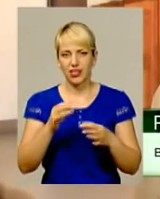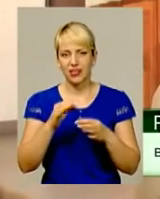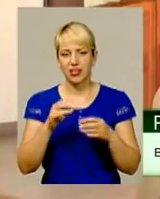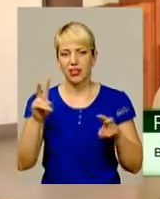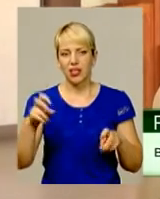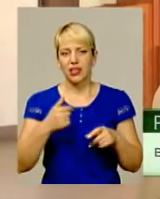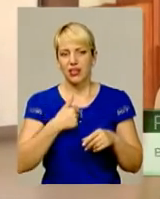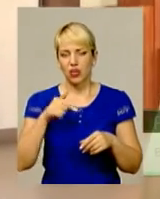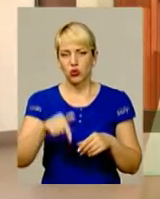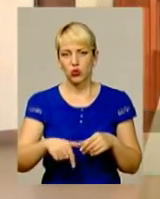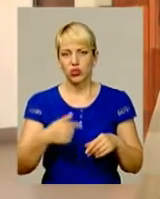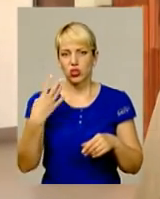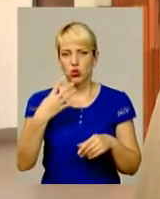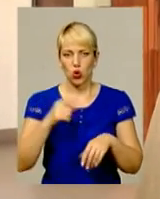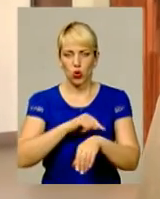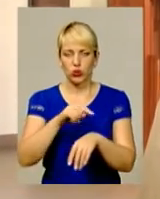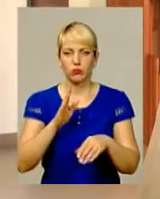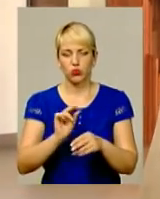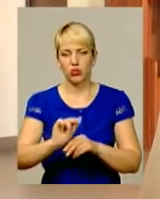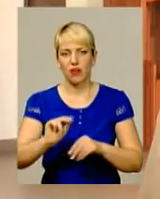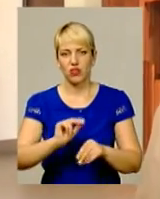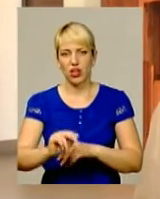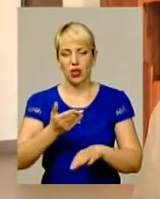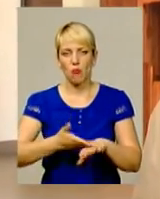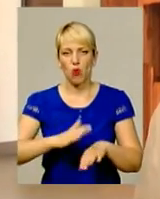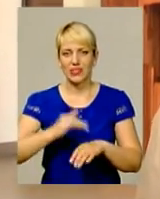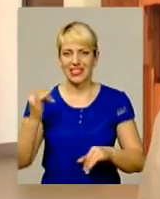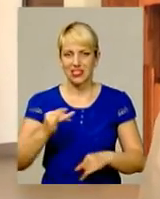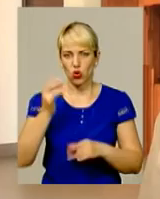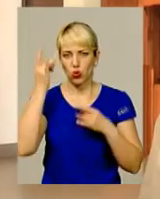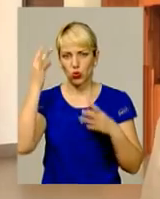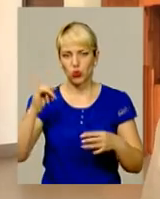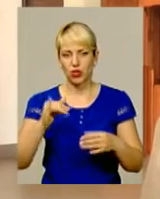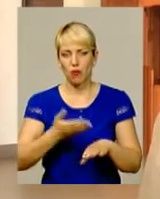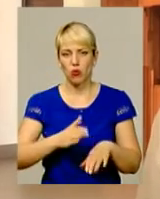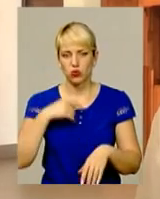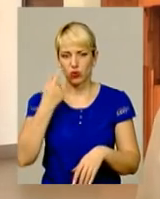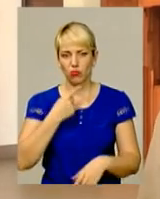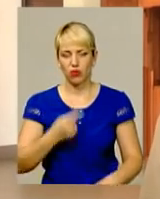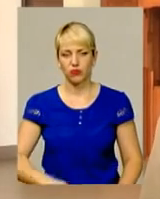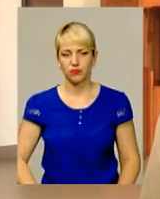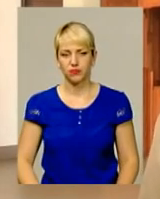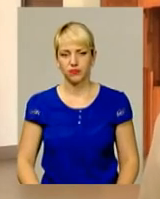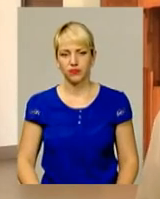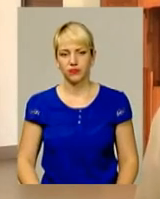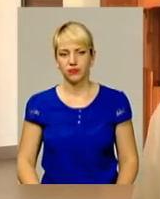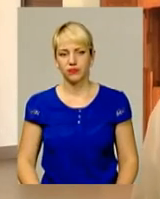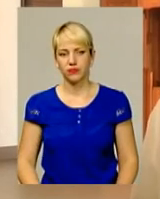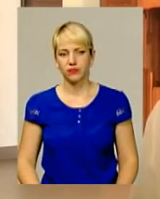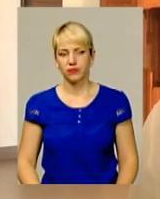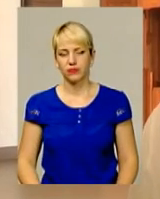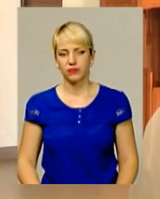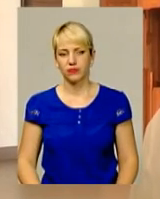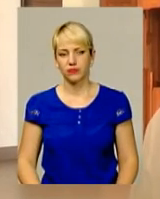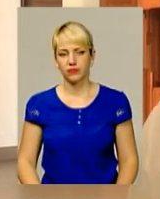місці, я 40 академічних годин навчатиму дітей польської історії, культури і, звісно, польської мови. На запрошення